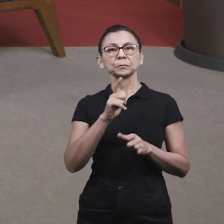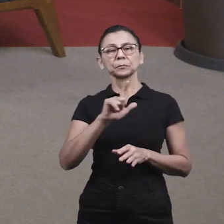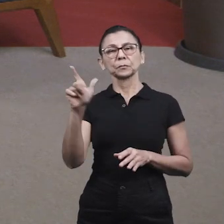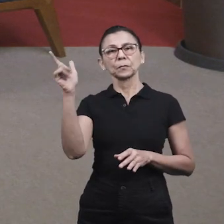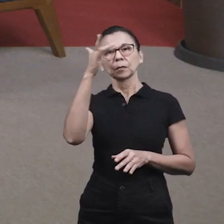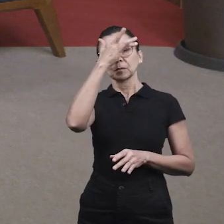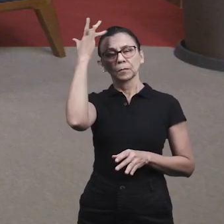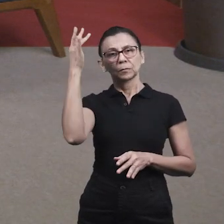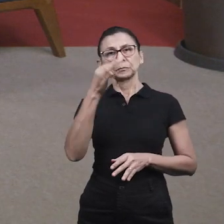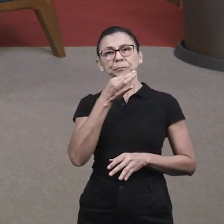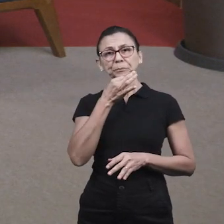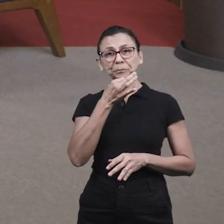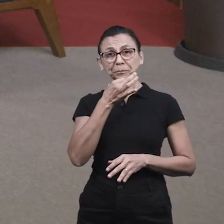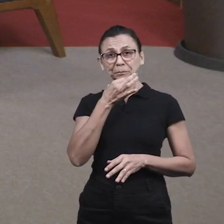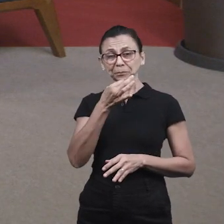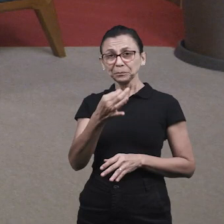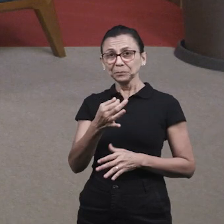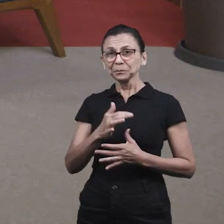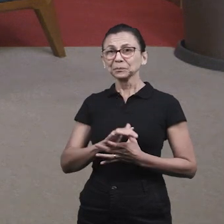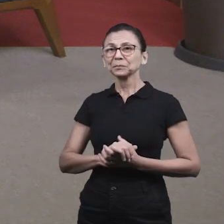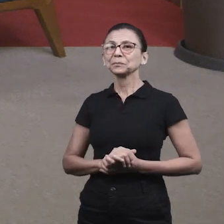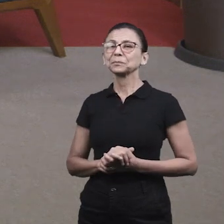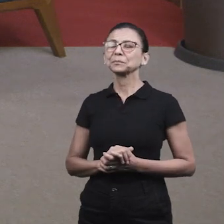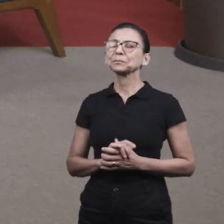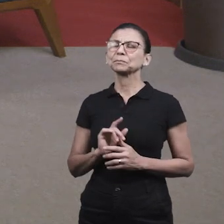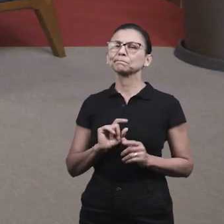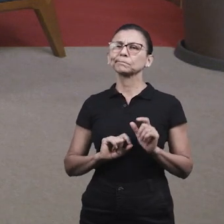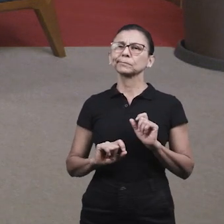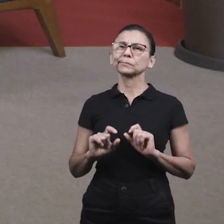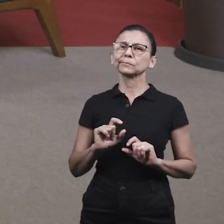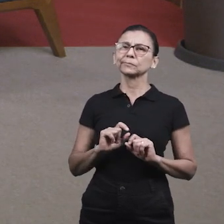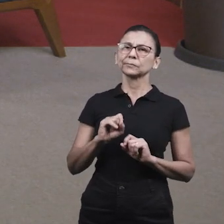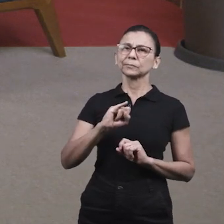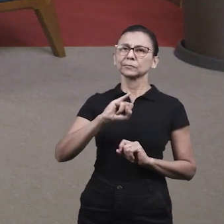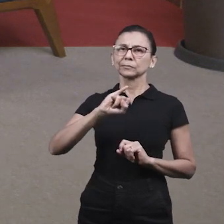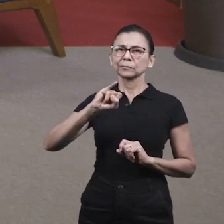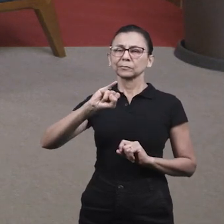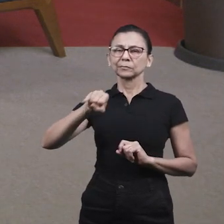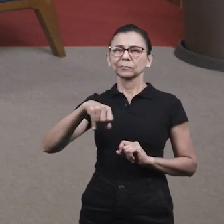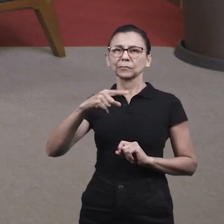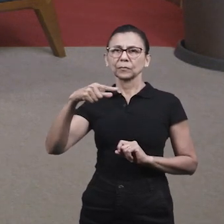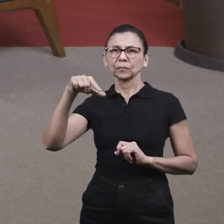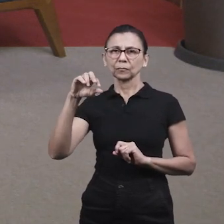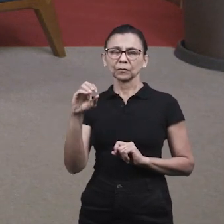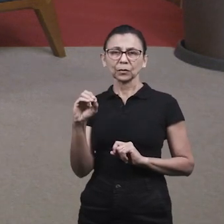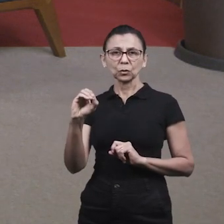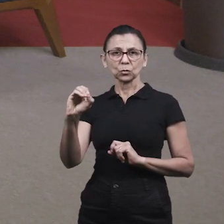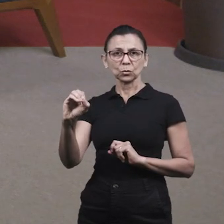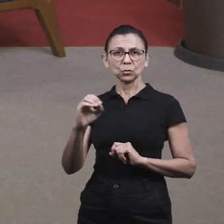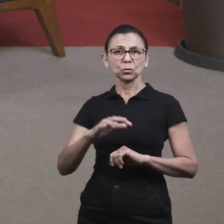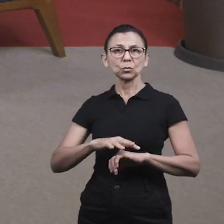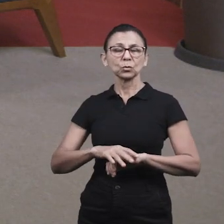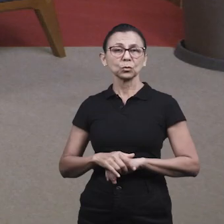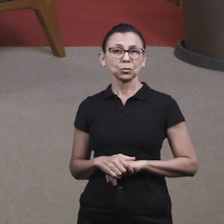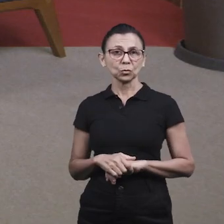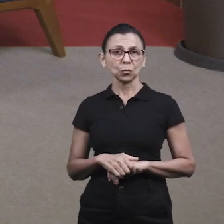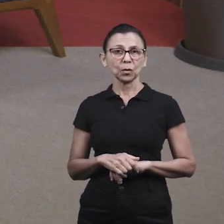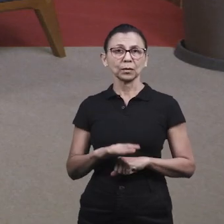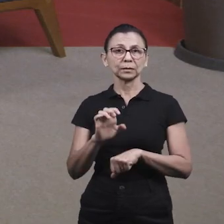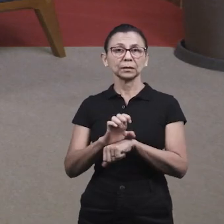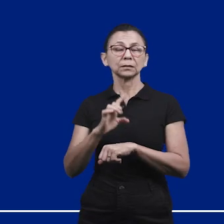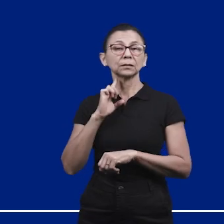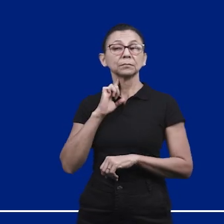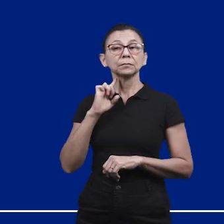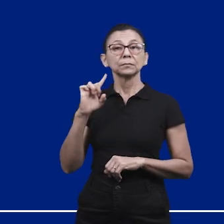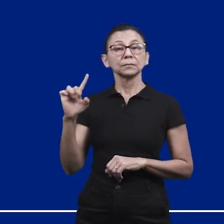autre participation envoyée, un commentaire qui nous a été envoyé, qui est de notre frère João Guzela. No estado de Minas